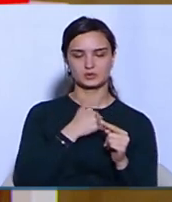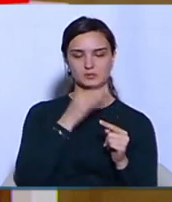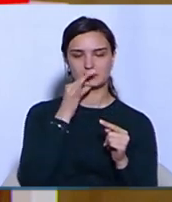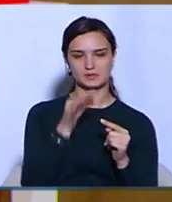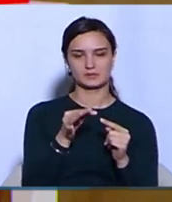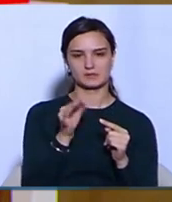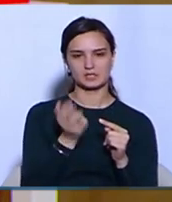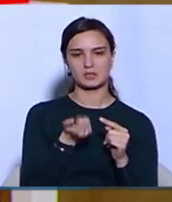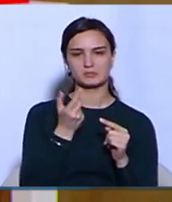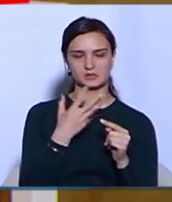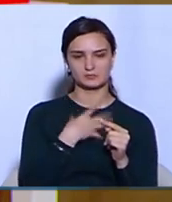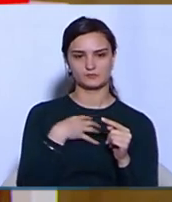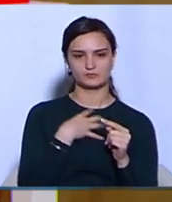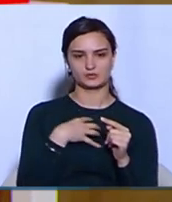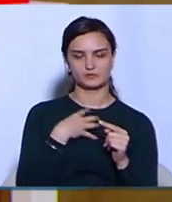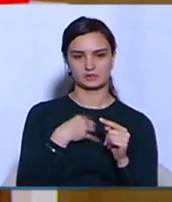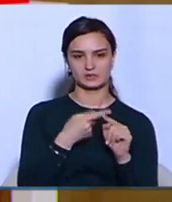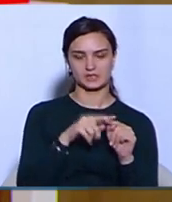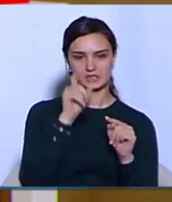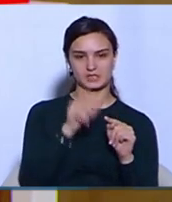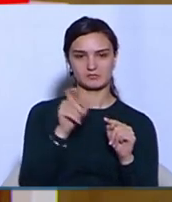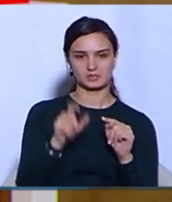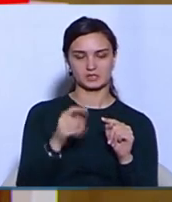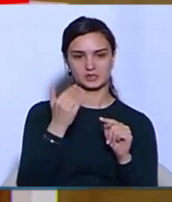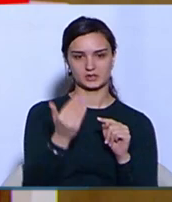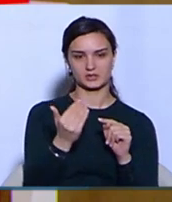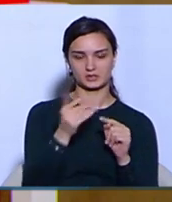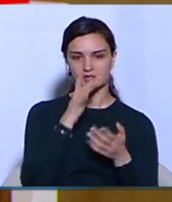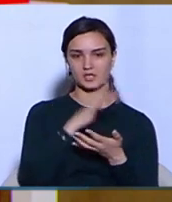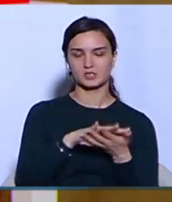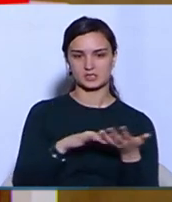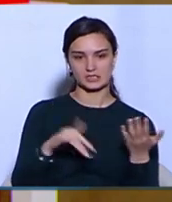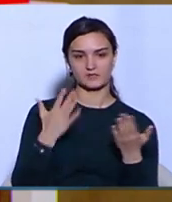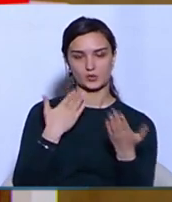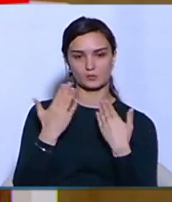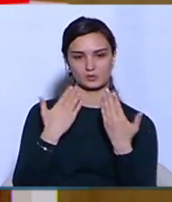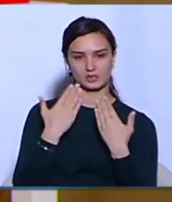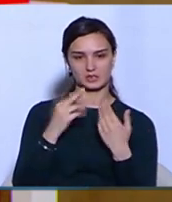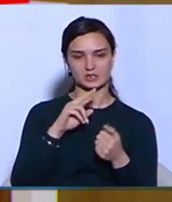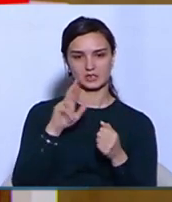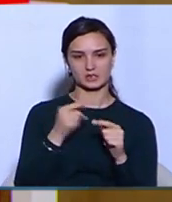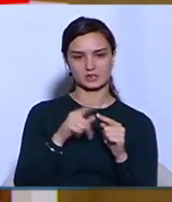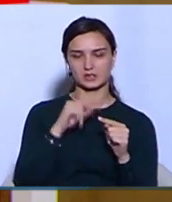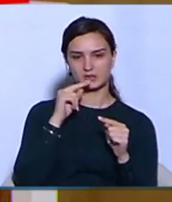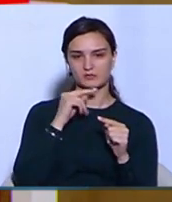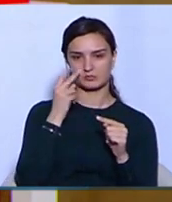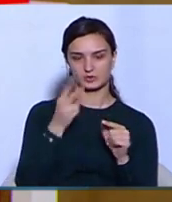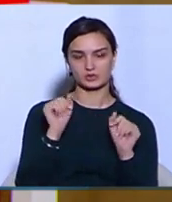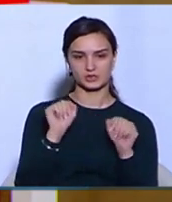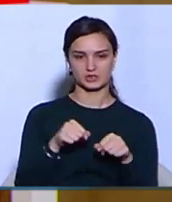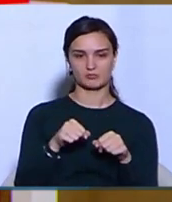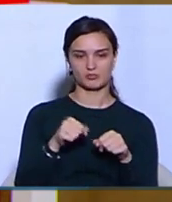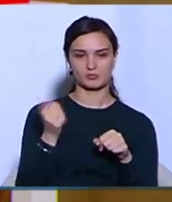მეთქვა, რამდენად მნიშვნელოვანია ადამიანთან ხანგრძლივი კომუნიკაცია და დაკვირვების